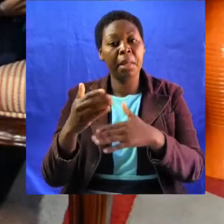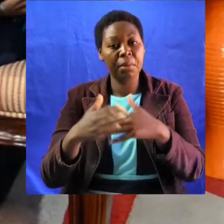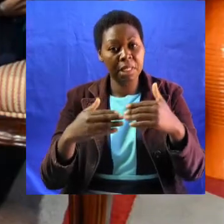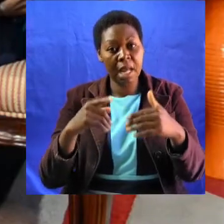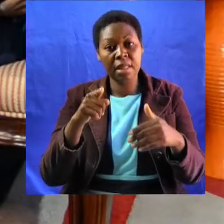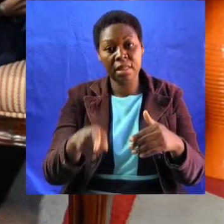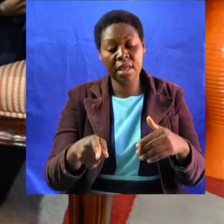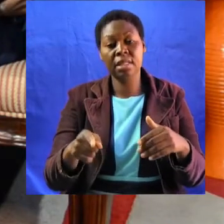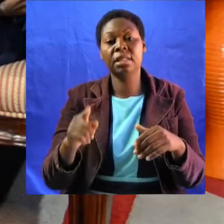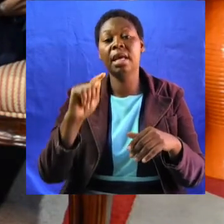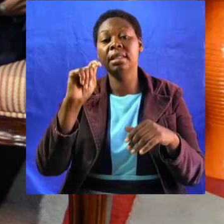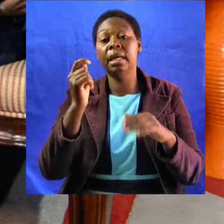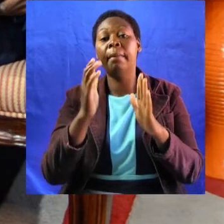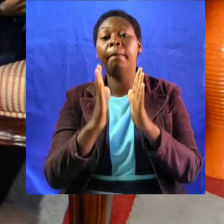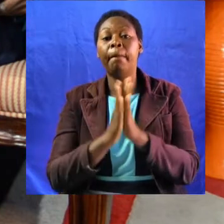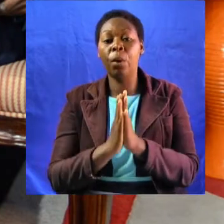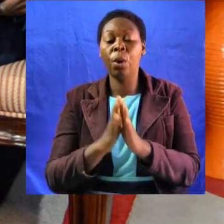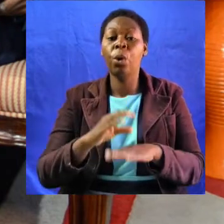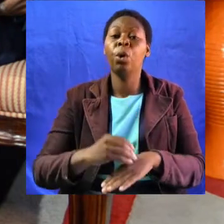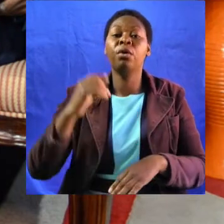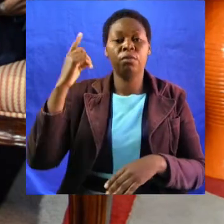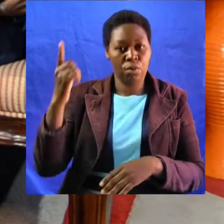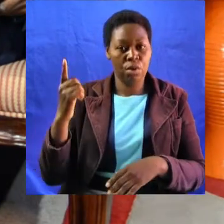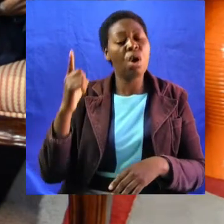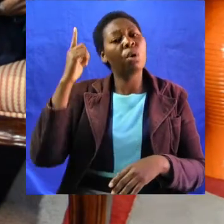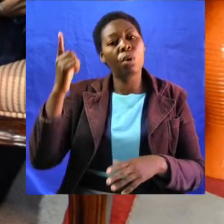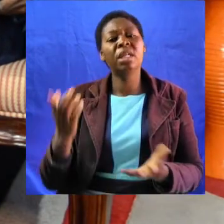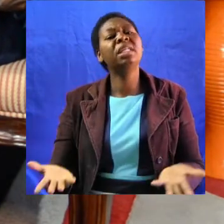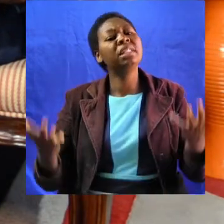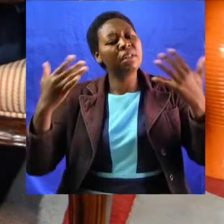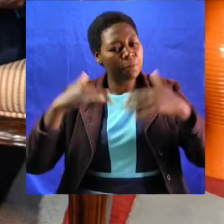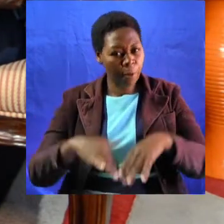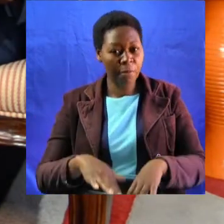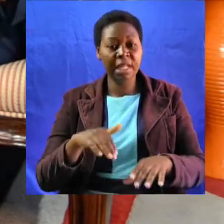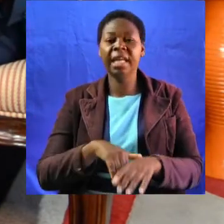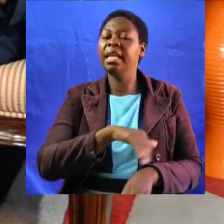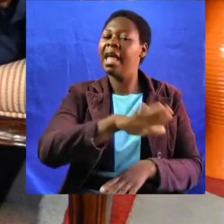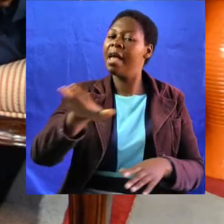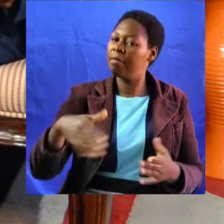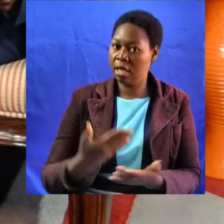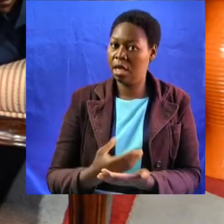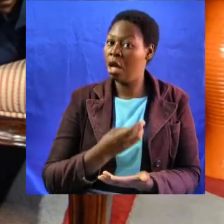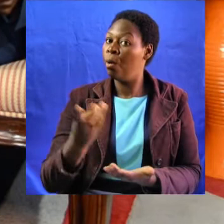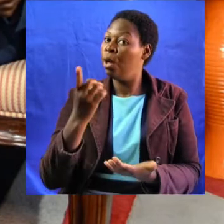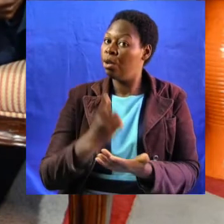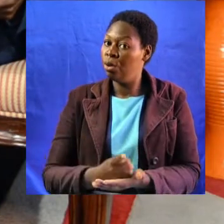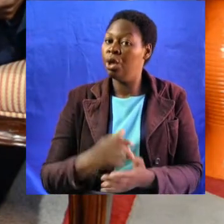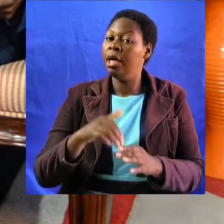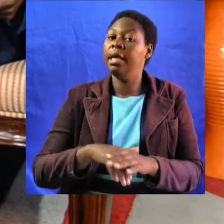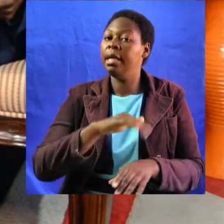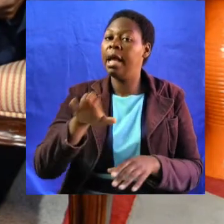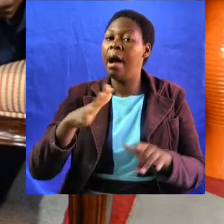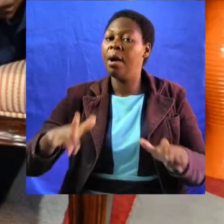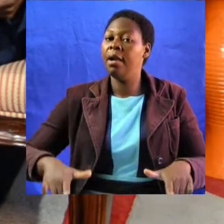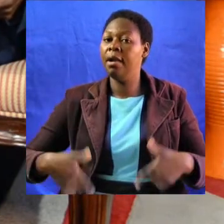Mwari ari involved almost every area yeupenyu hwedu? Ya, ndiri kuzviona apa pastor kuti Mwari hapana